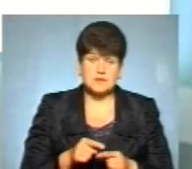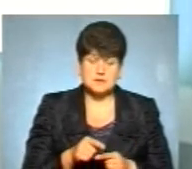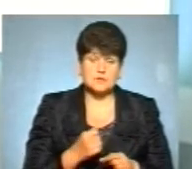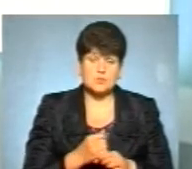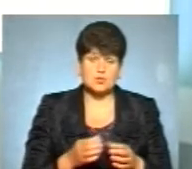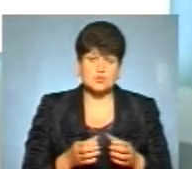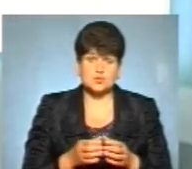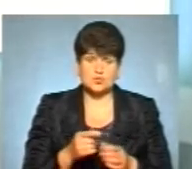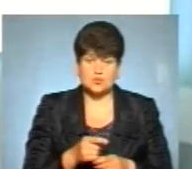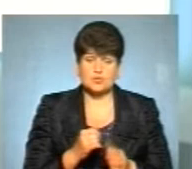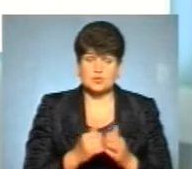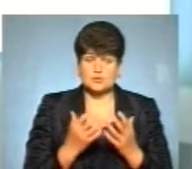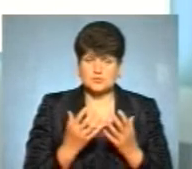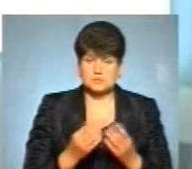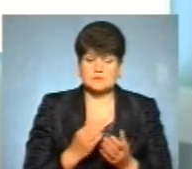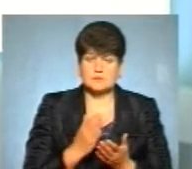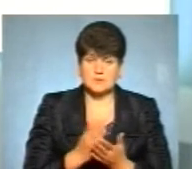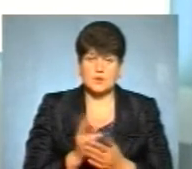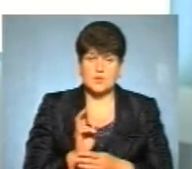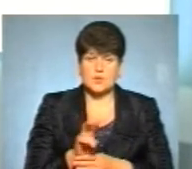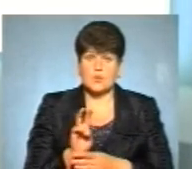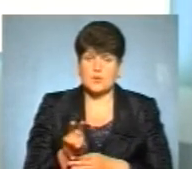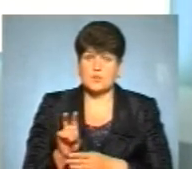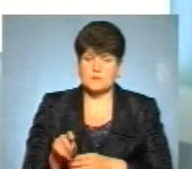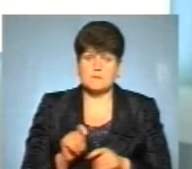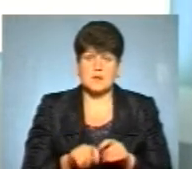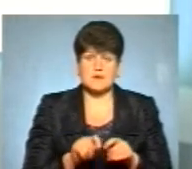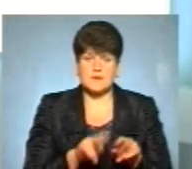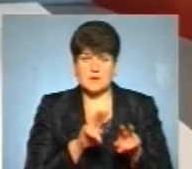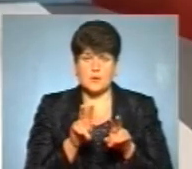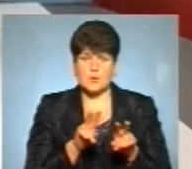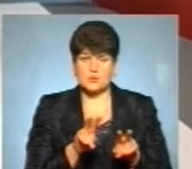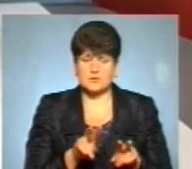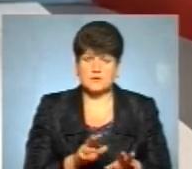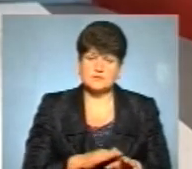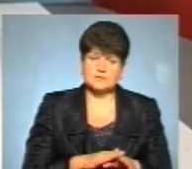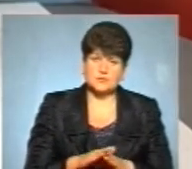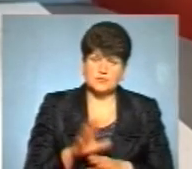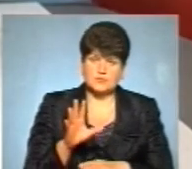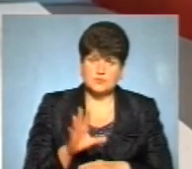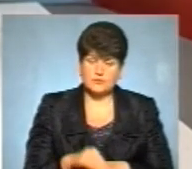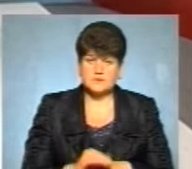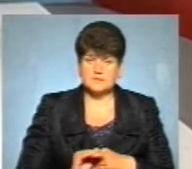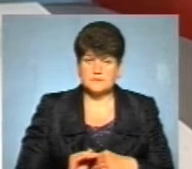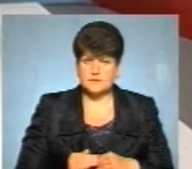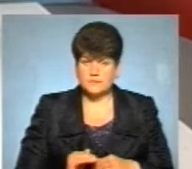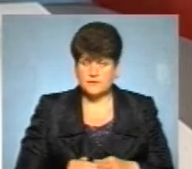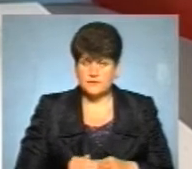групи щоденно мають ходити, мають перевіряти, контролювати, чи дотримуються всі суб'єкти